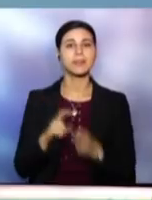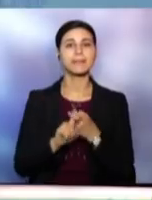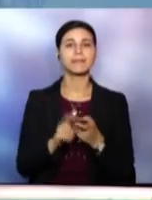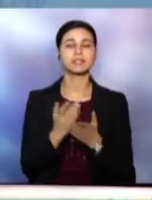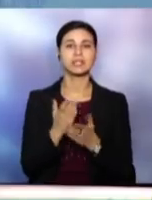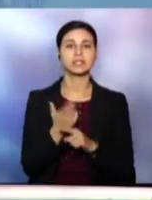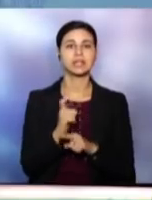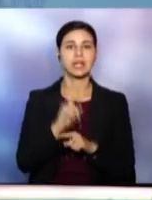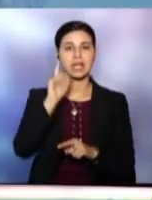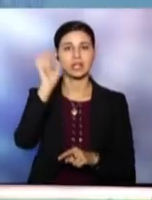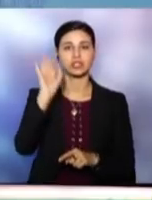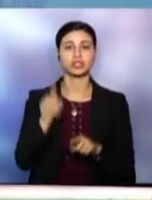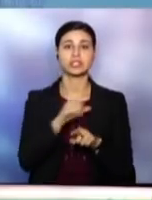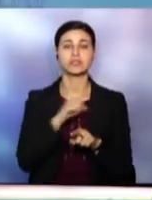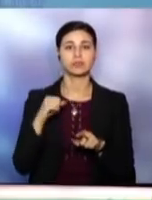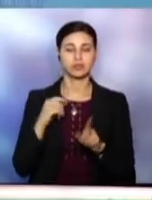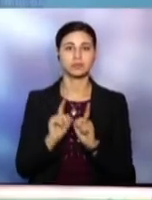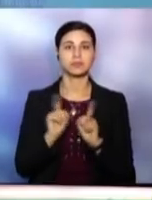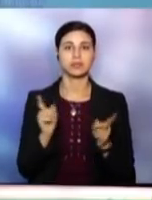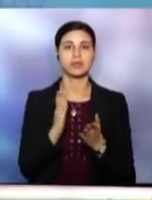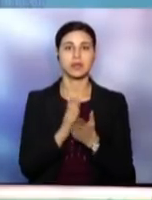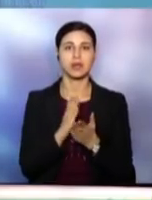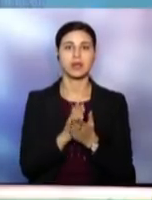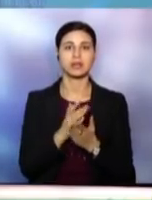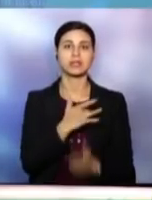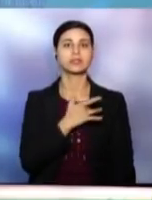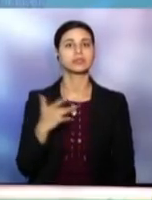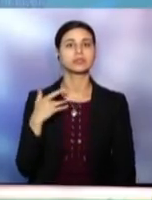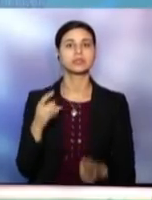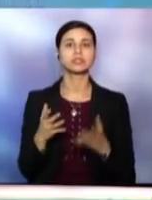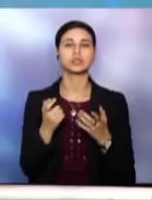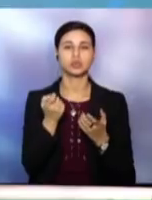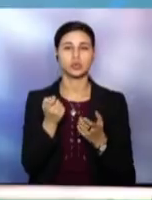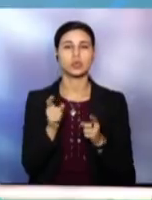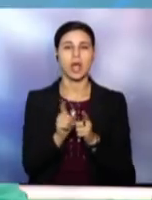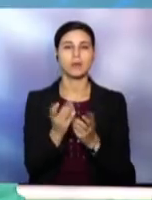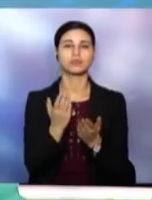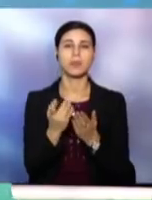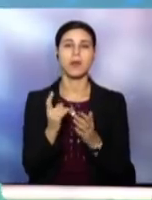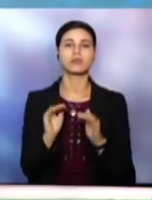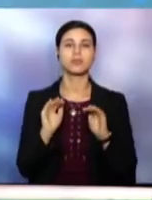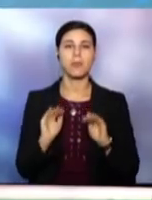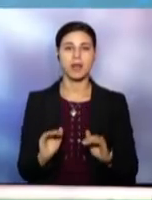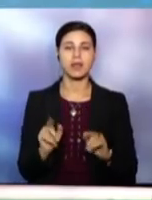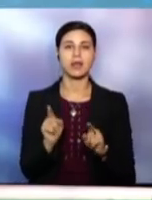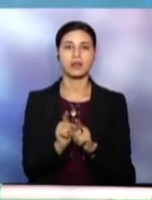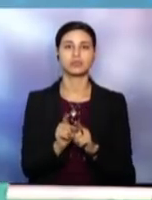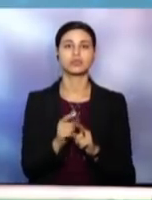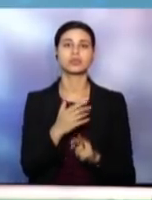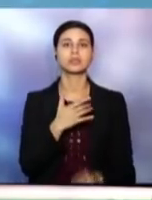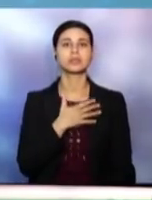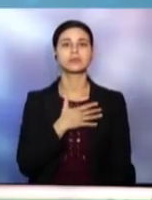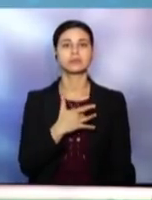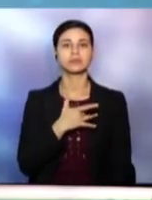განაპირობებს თვითონ სასუნთქი გზების თავისებურებებით, სასუნთქი გზები უფრო შედარებით ბავშვიც პატარა, შესაბამისად